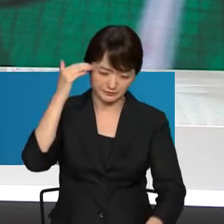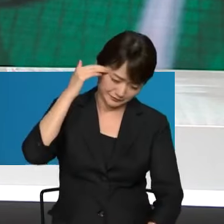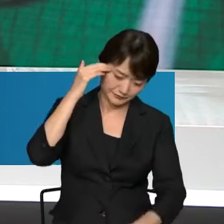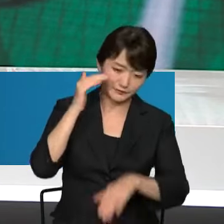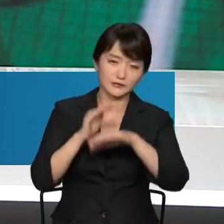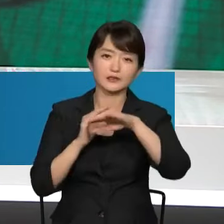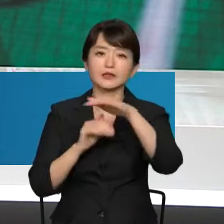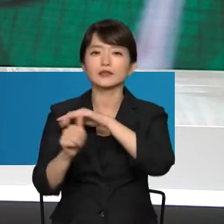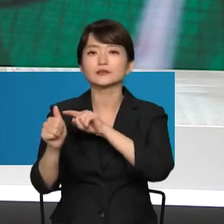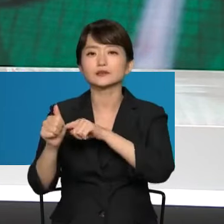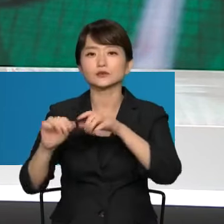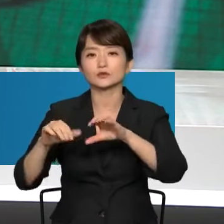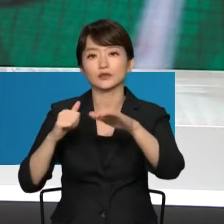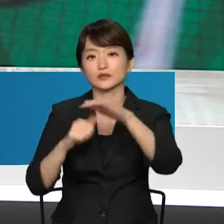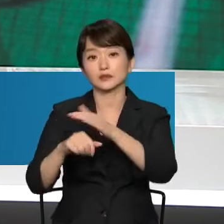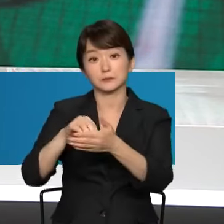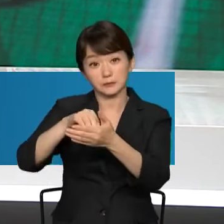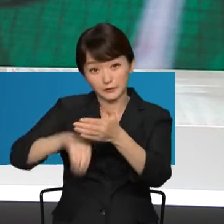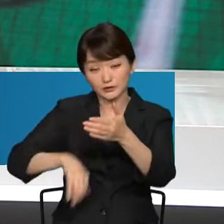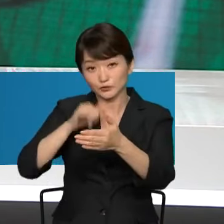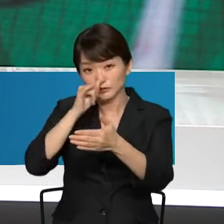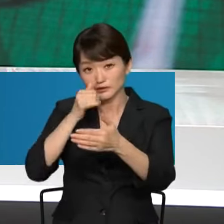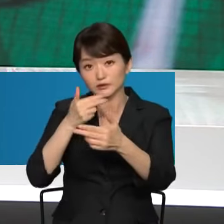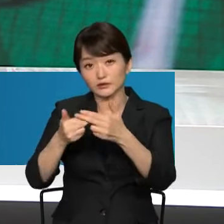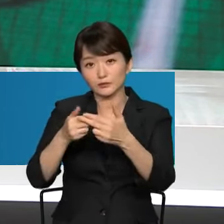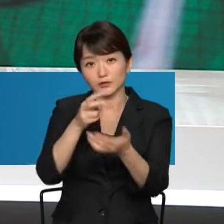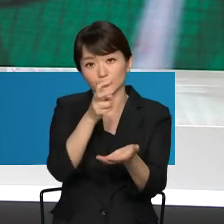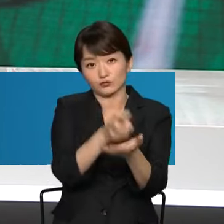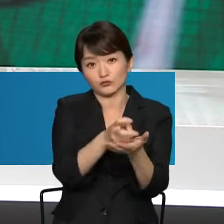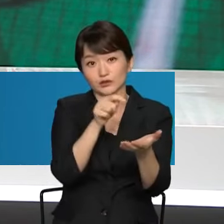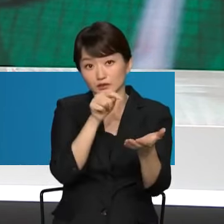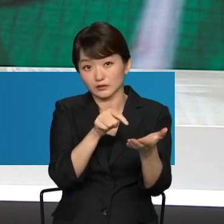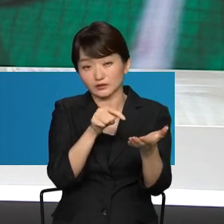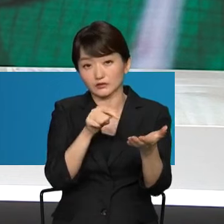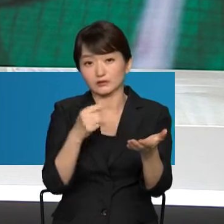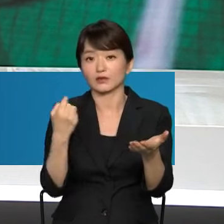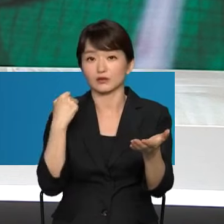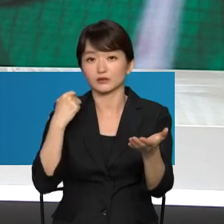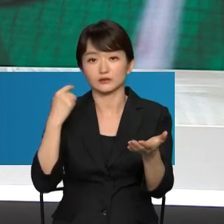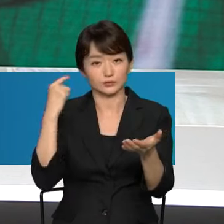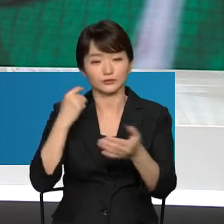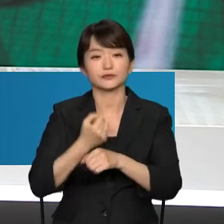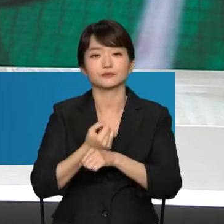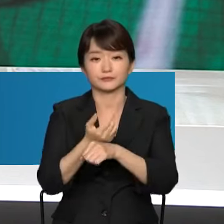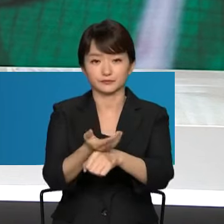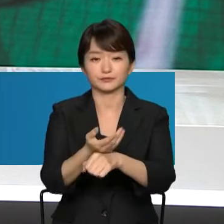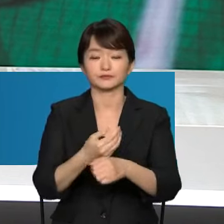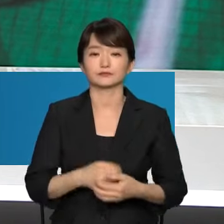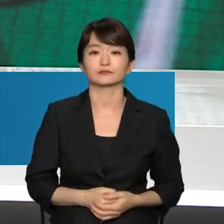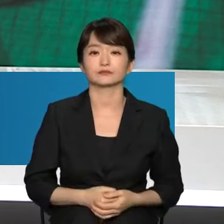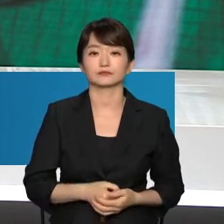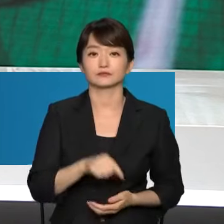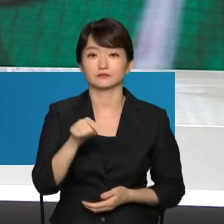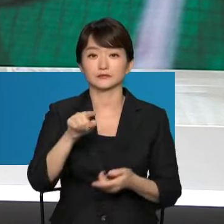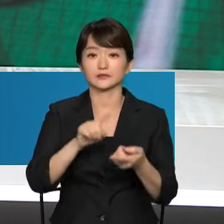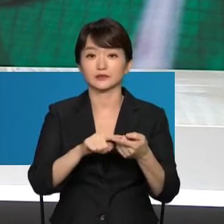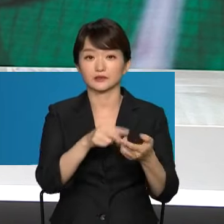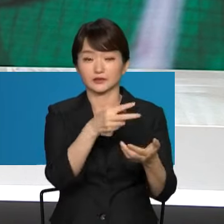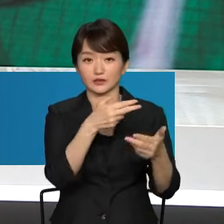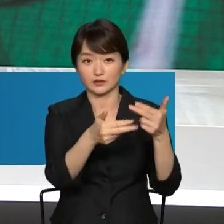협 에서 뺄 수 있는 협회 규정에 대해서 어제 JTBC 전해드렸습니다 여기에 대해서